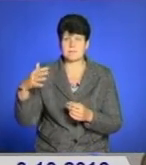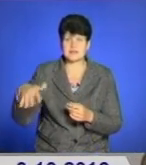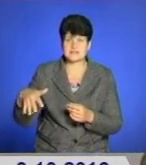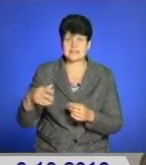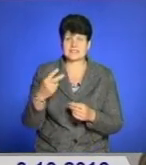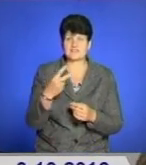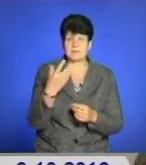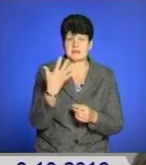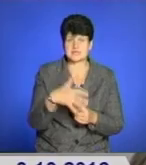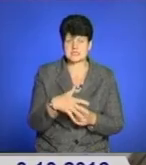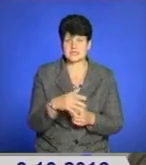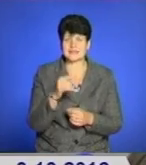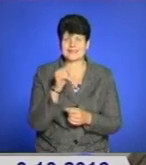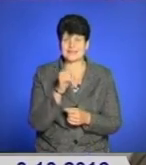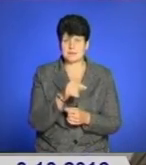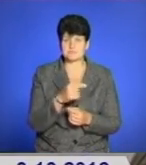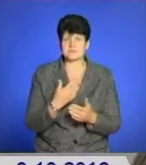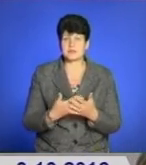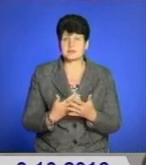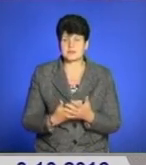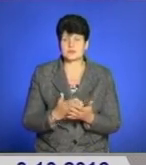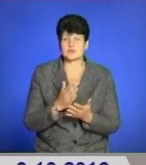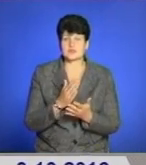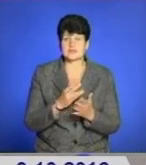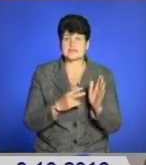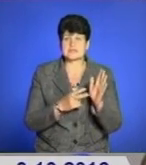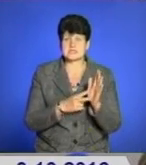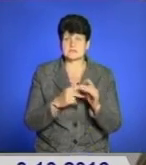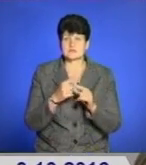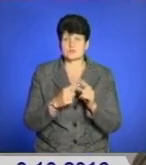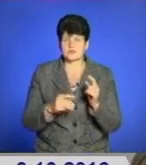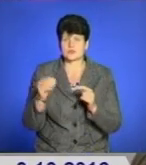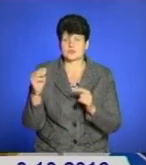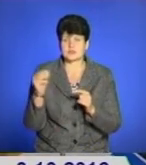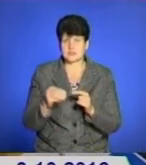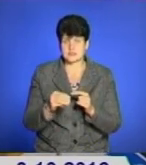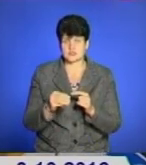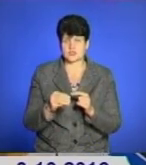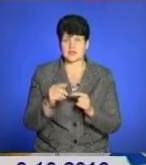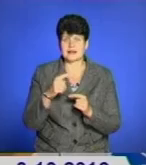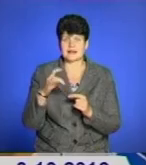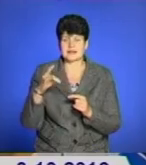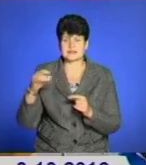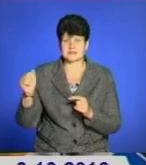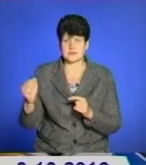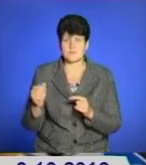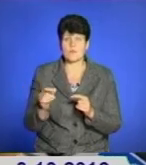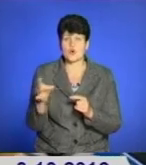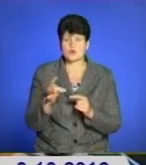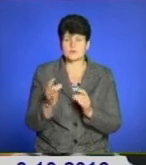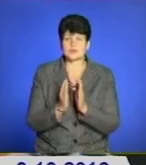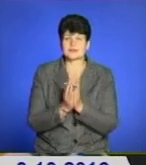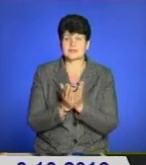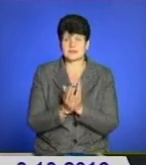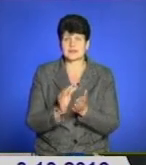2,50, і там приблизно йде 7,5 тисяч головок хризантем. Сама по розміру книга є складена